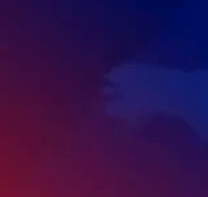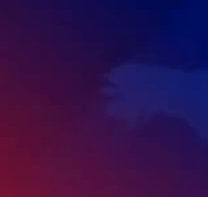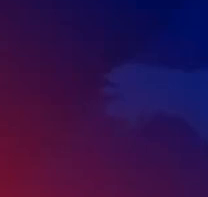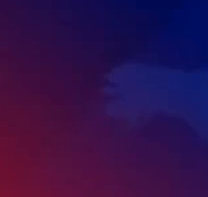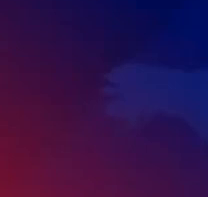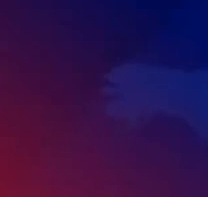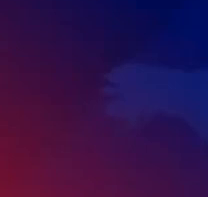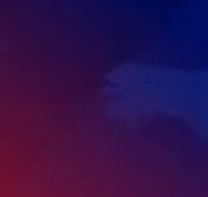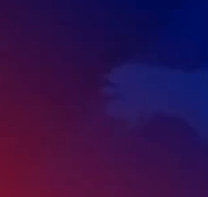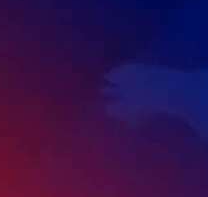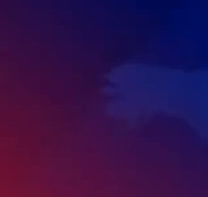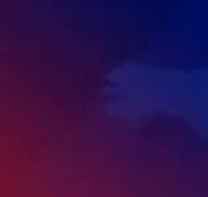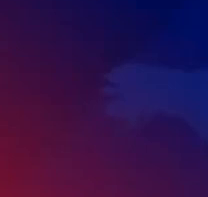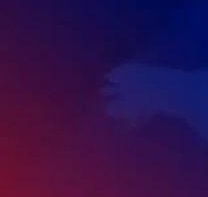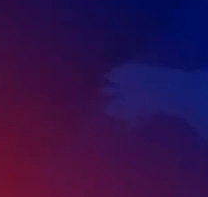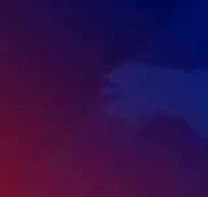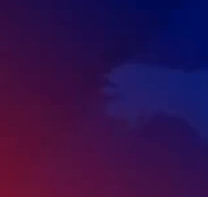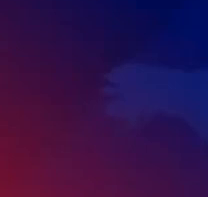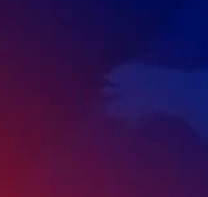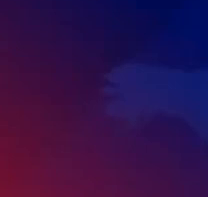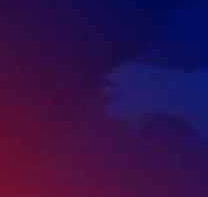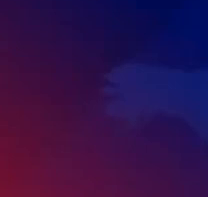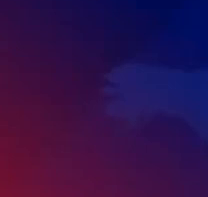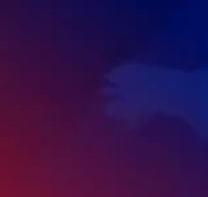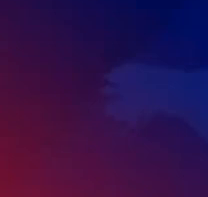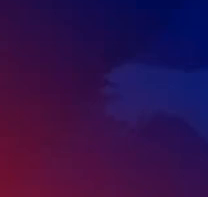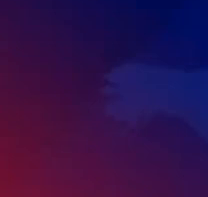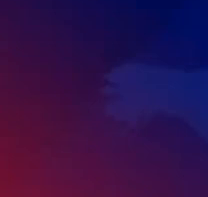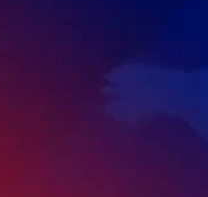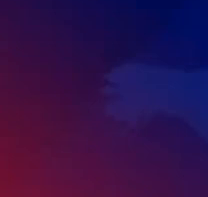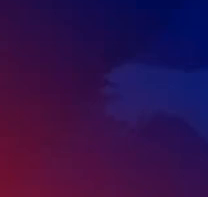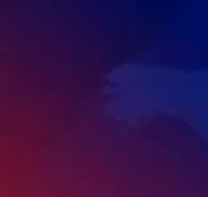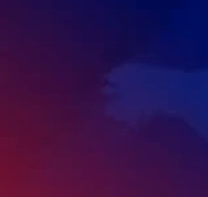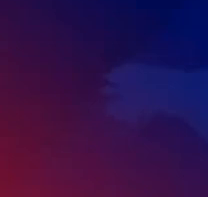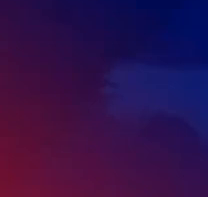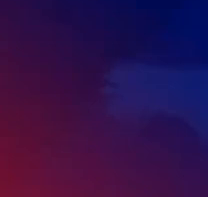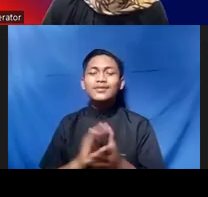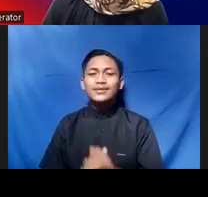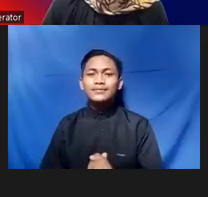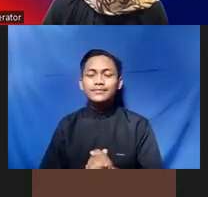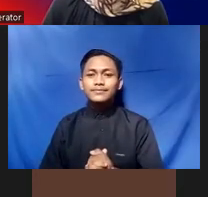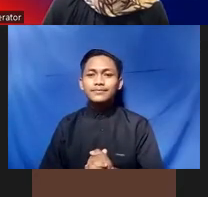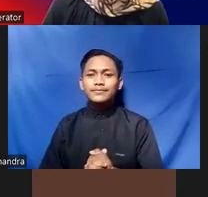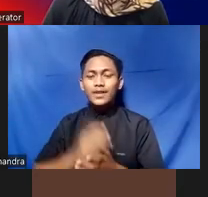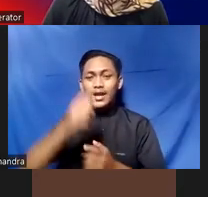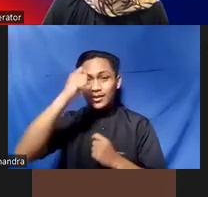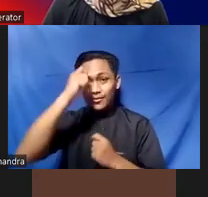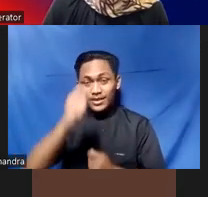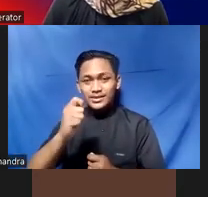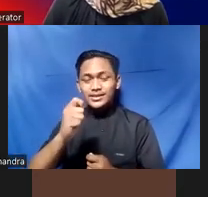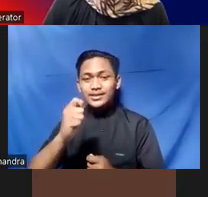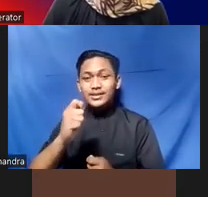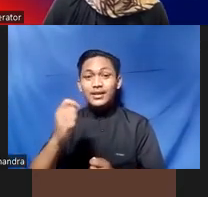sambutannya Terima kasih juga dan yang terhormat yang kami hormati Maaf apa materi pada pagi hari ini